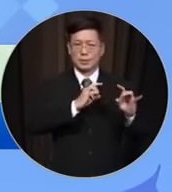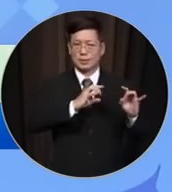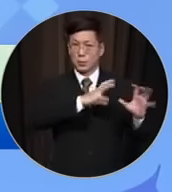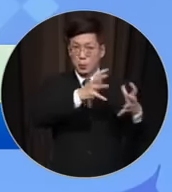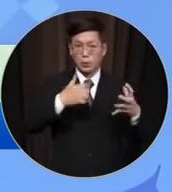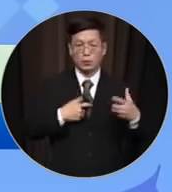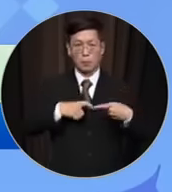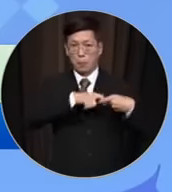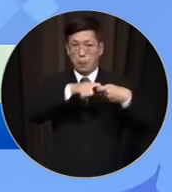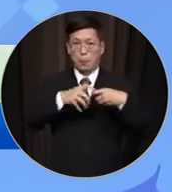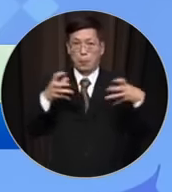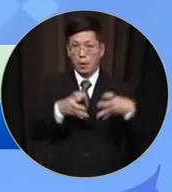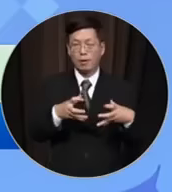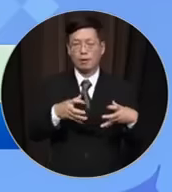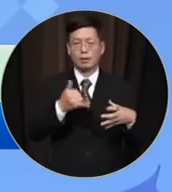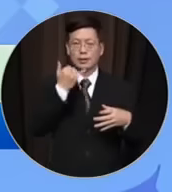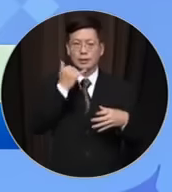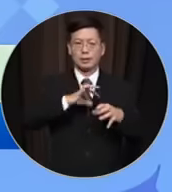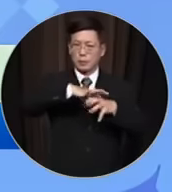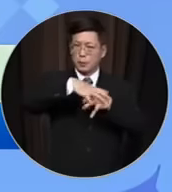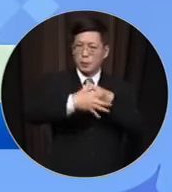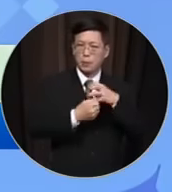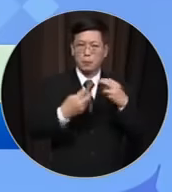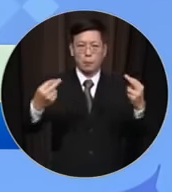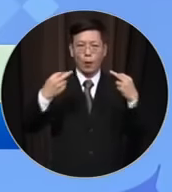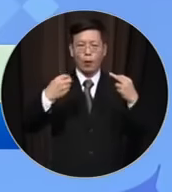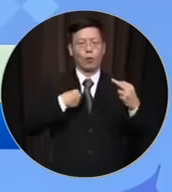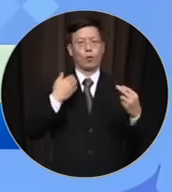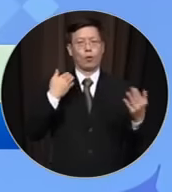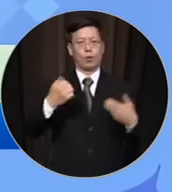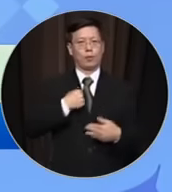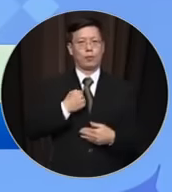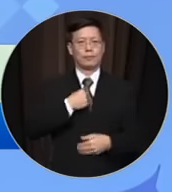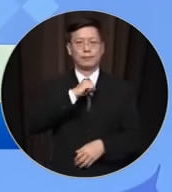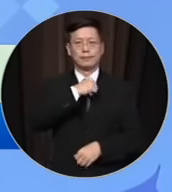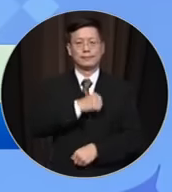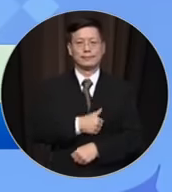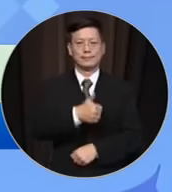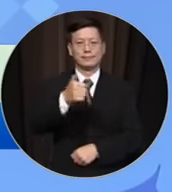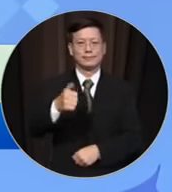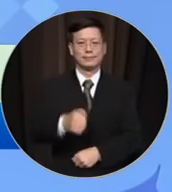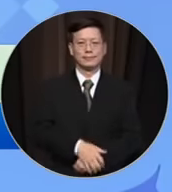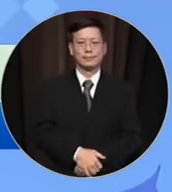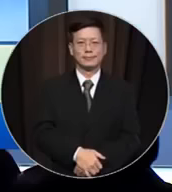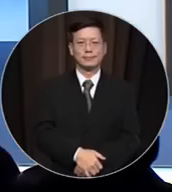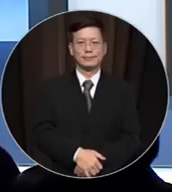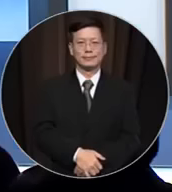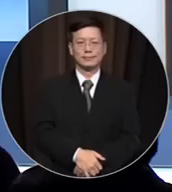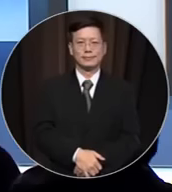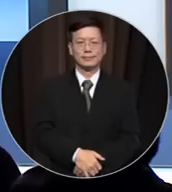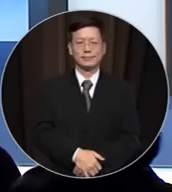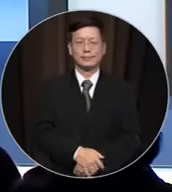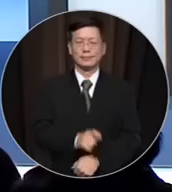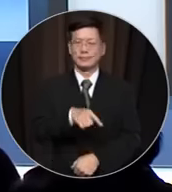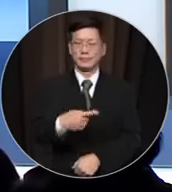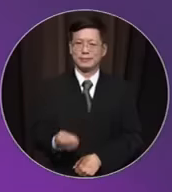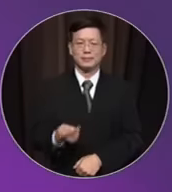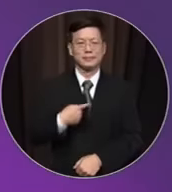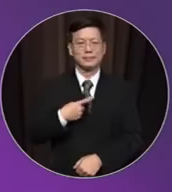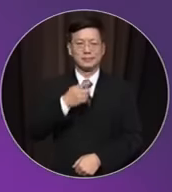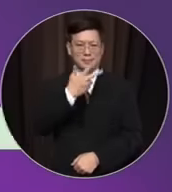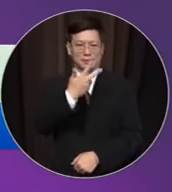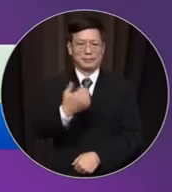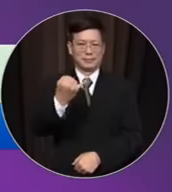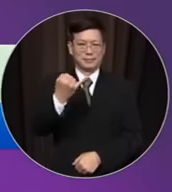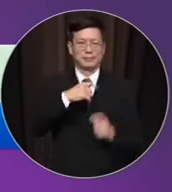轨，用文化外交让全世界的人都能够认识台湾。谢谢大家。 接下来我们请